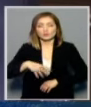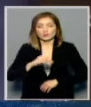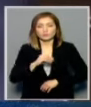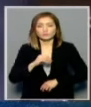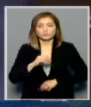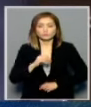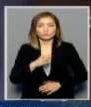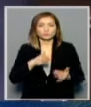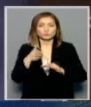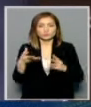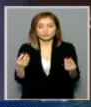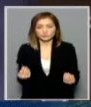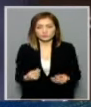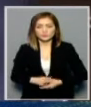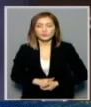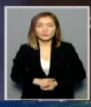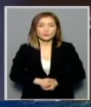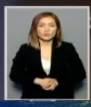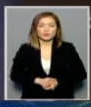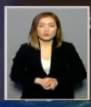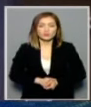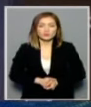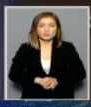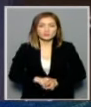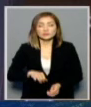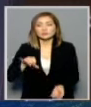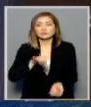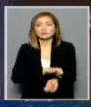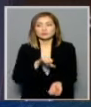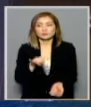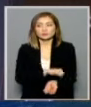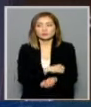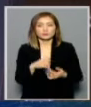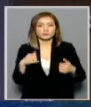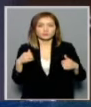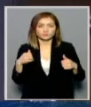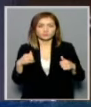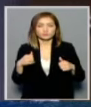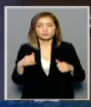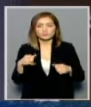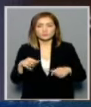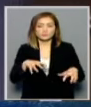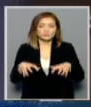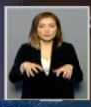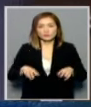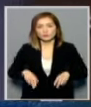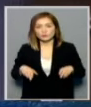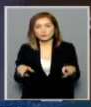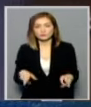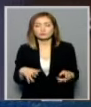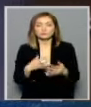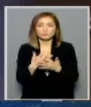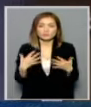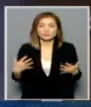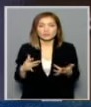білеміз, біздің болашағымыз. Бүгінгі күні есірткі саудасы және алаяқтық қылмыстардың басым